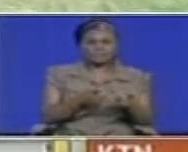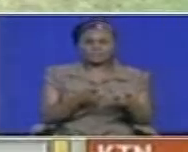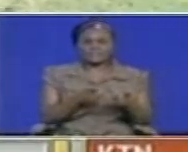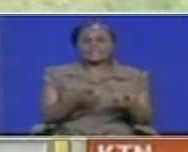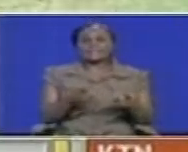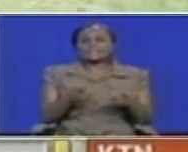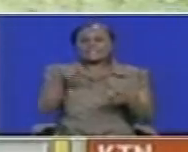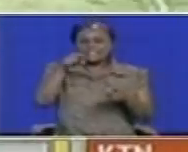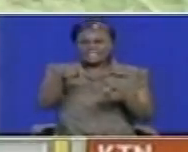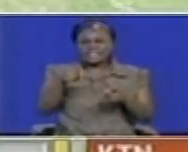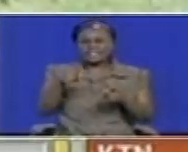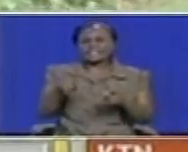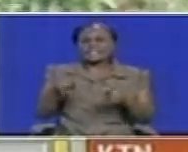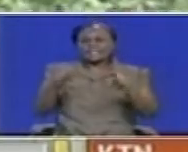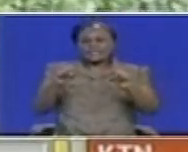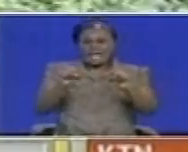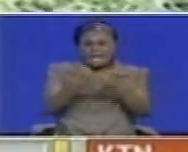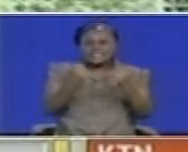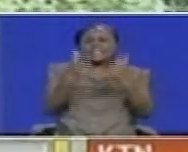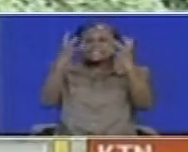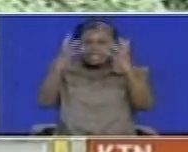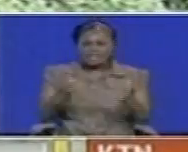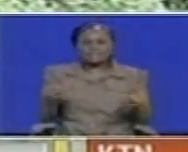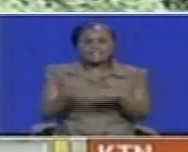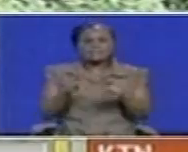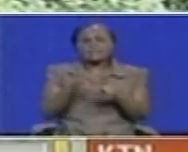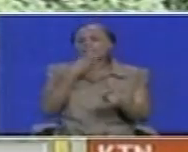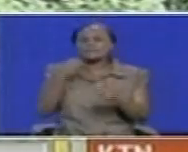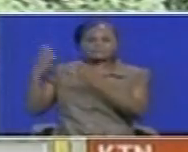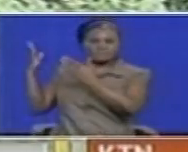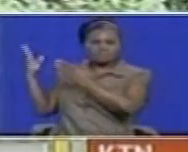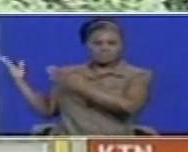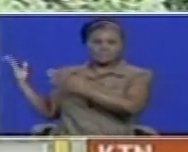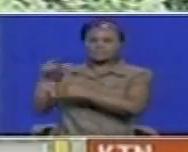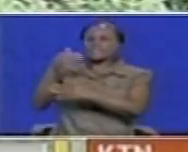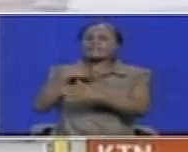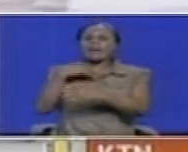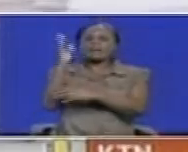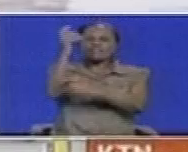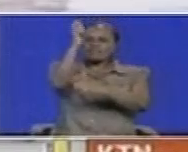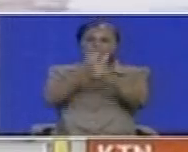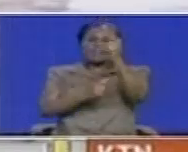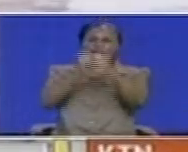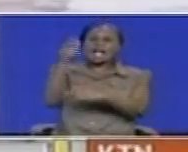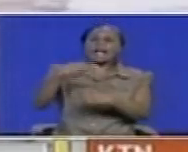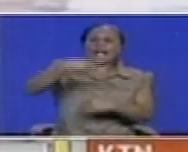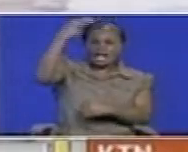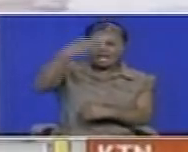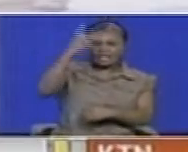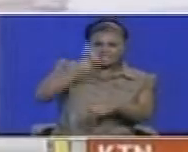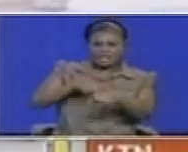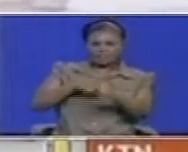Imekuwa kama jinamizi kwa wanariadha hawa, pamoja na Charles Kwambai aliyebeba bendera ya Kenya juu katika mashindano yake